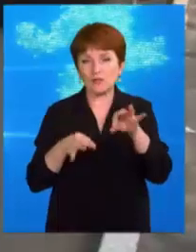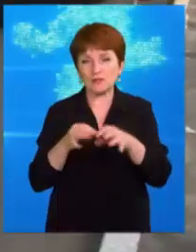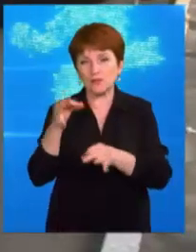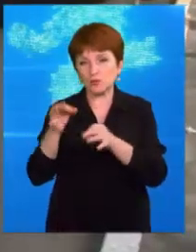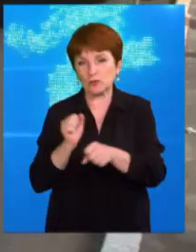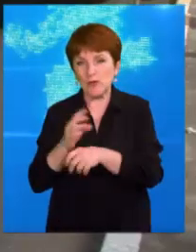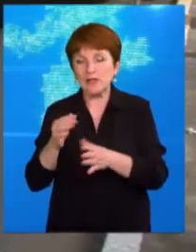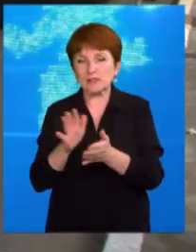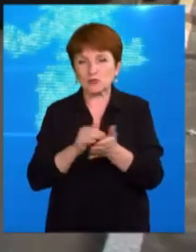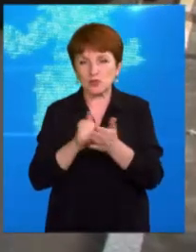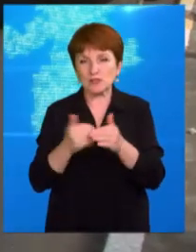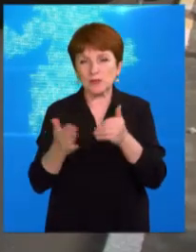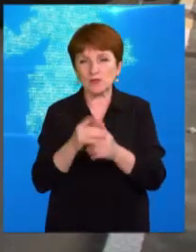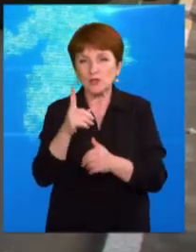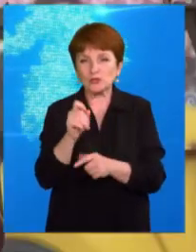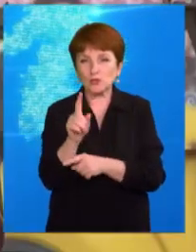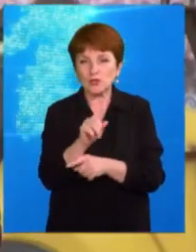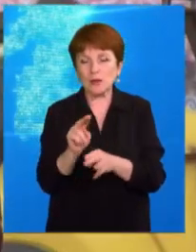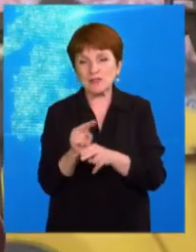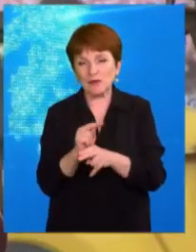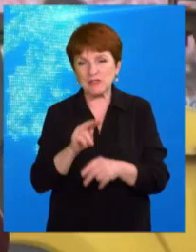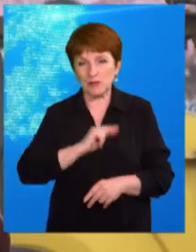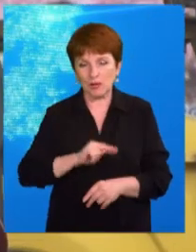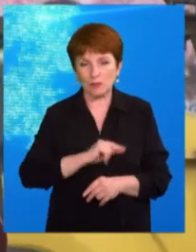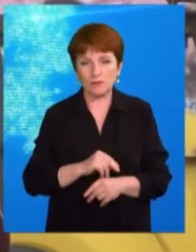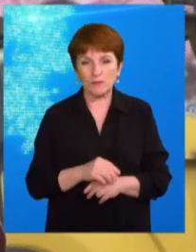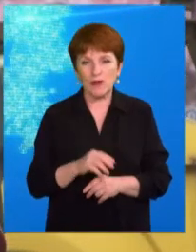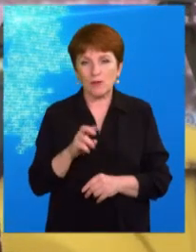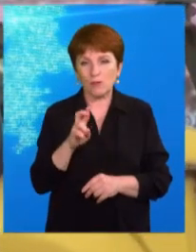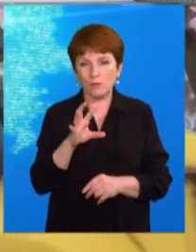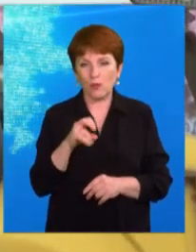в суд. Нарушителя приговорили к 100 часам исправительных работ. Елизавета Болдырева, ОТВ.